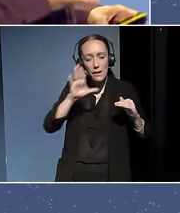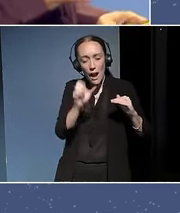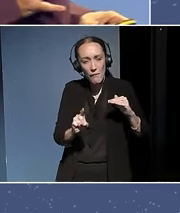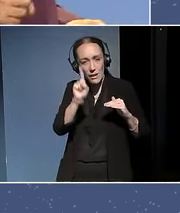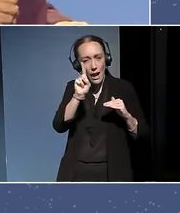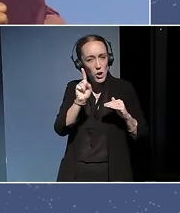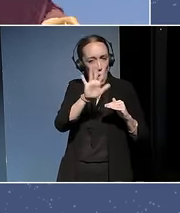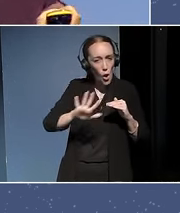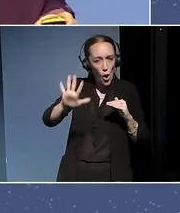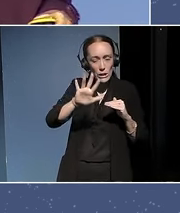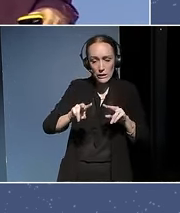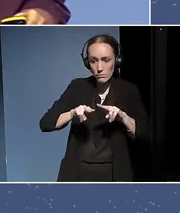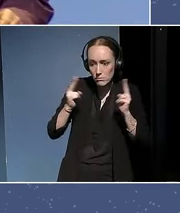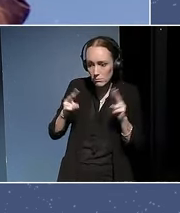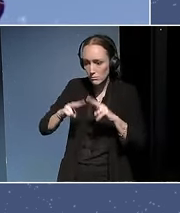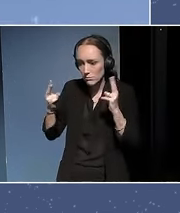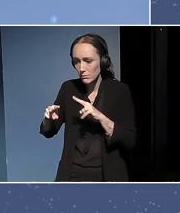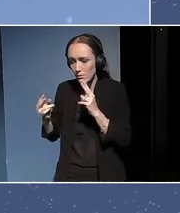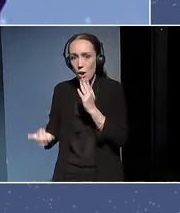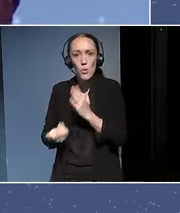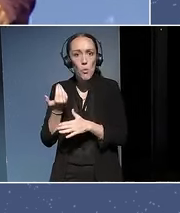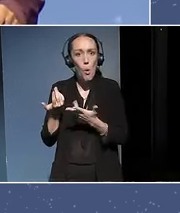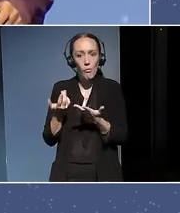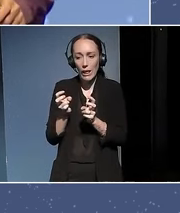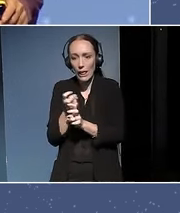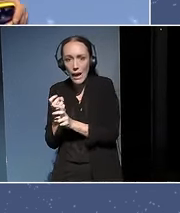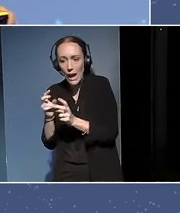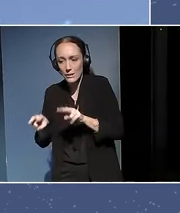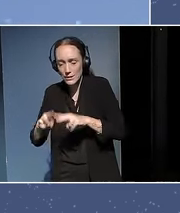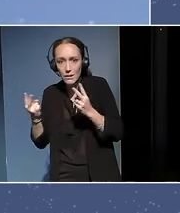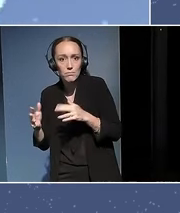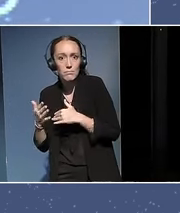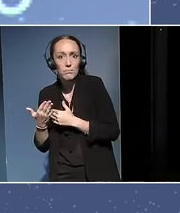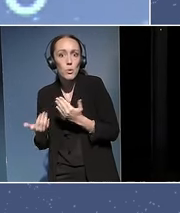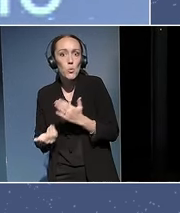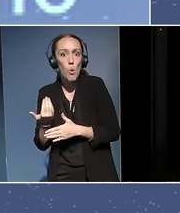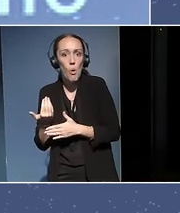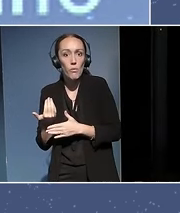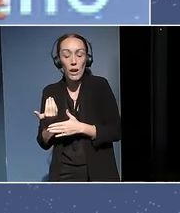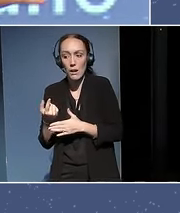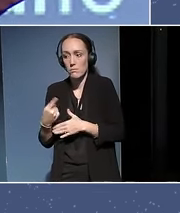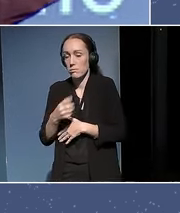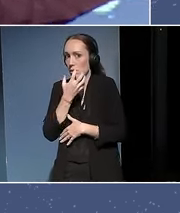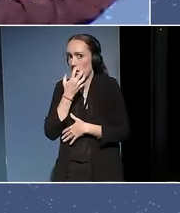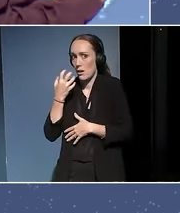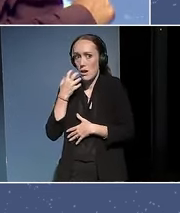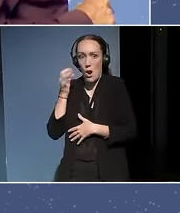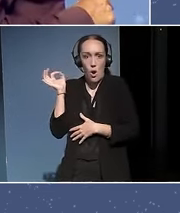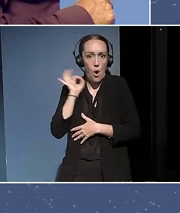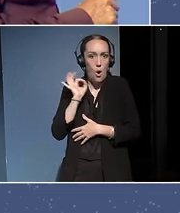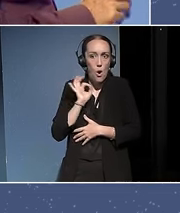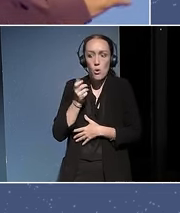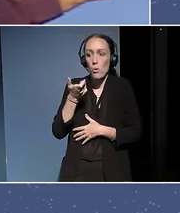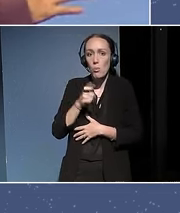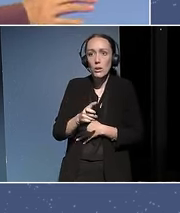nuovi resti di spinosauro divennero particolarmente importanti e soprattutto quello che abbiamo